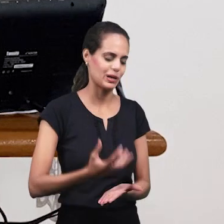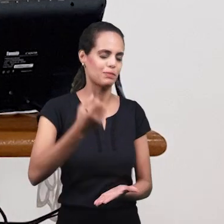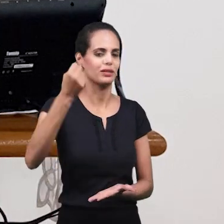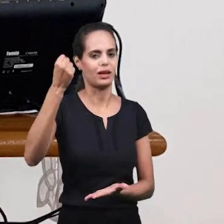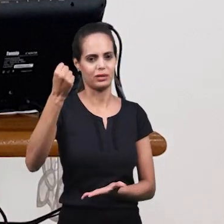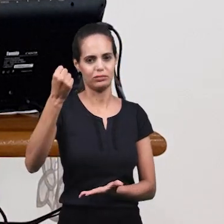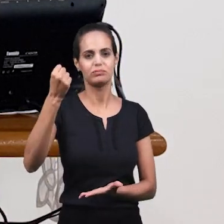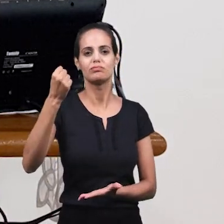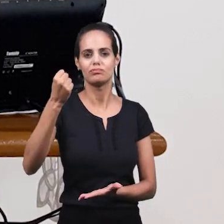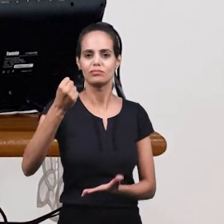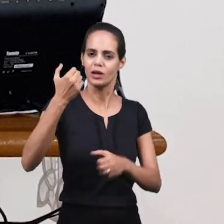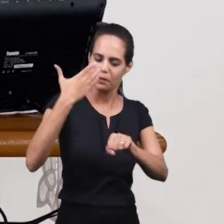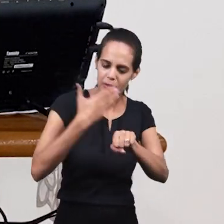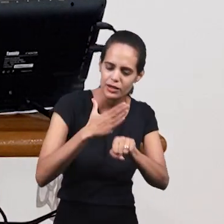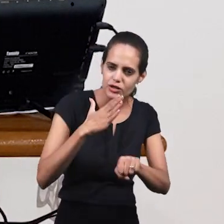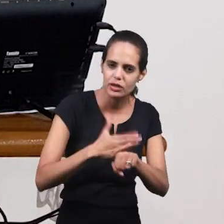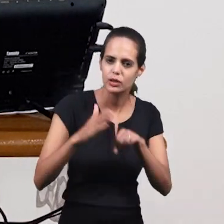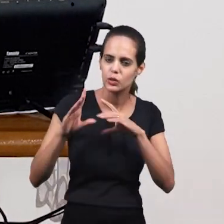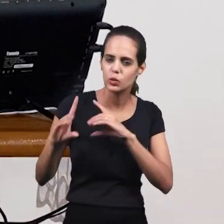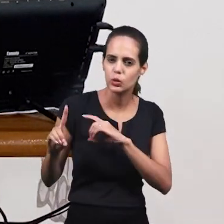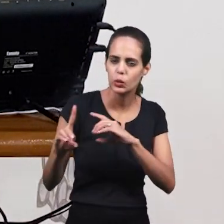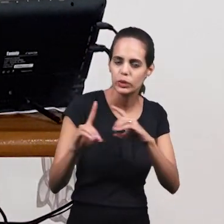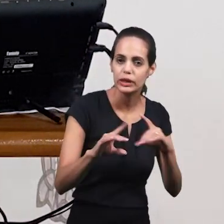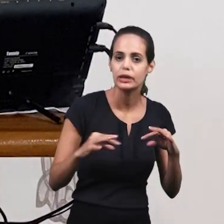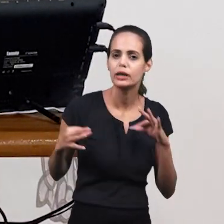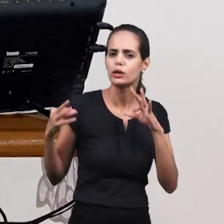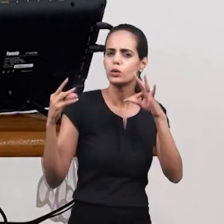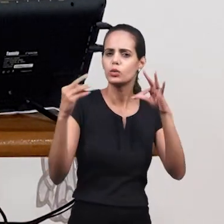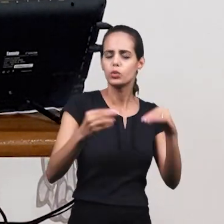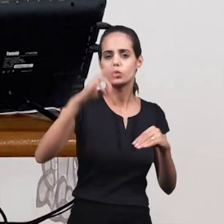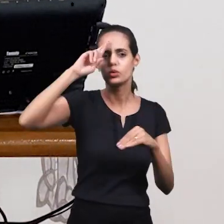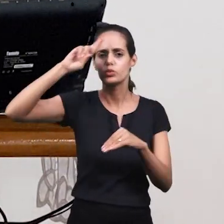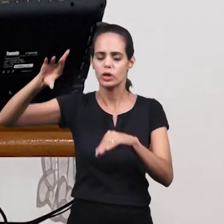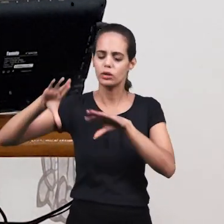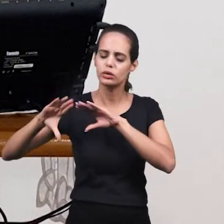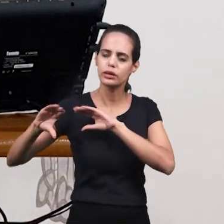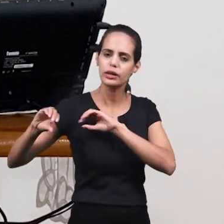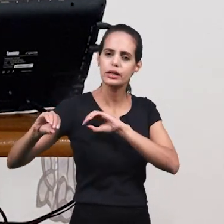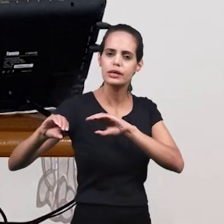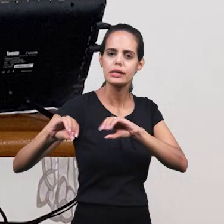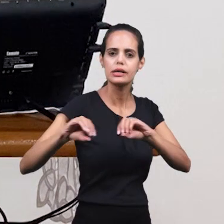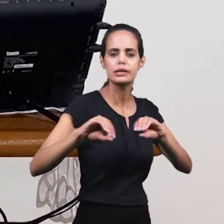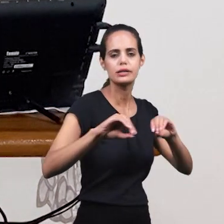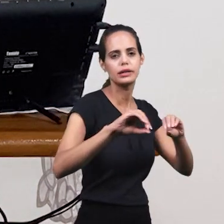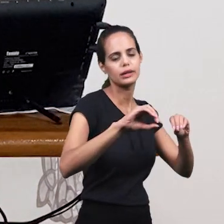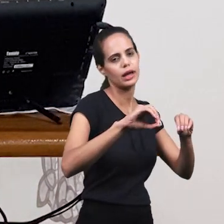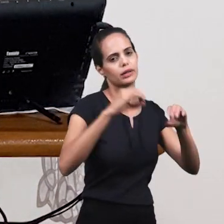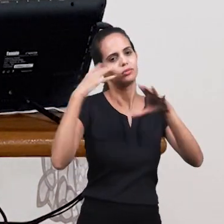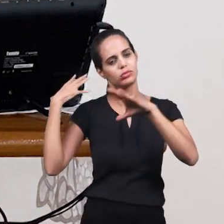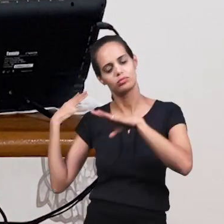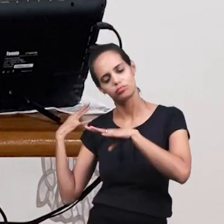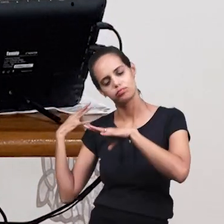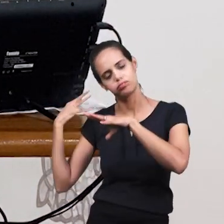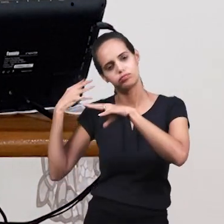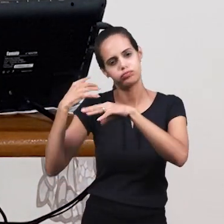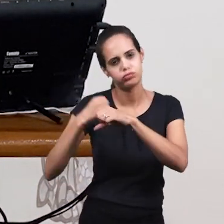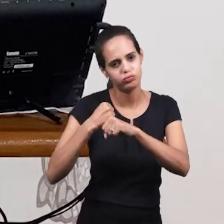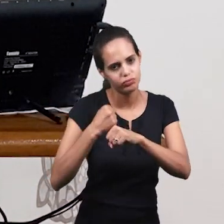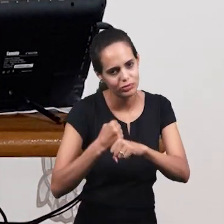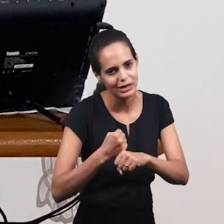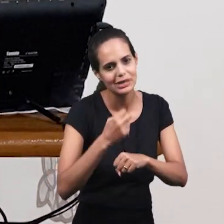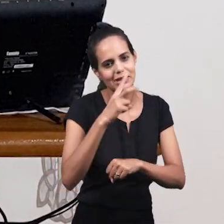appris et nous accompagne pendant ces 50 et quelques années. Béni soit le Seigneur, loué soit son nom. Et